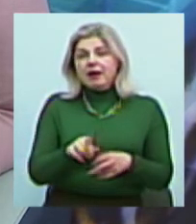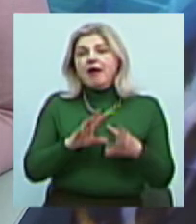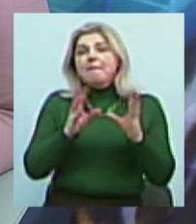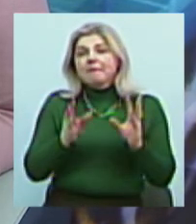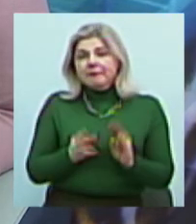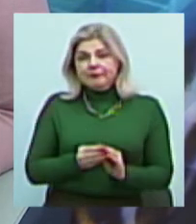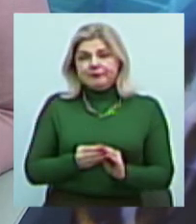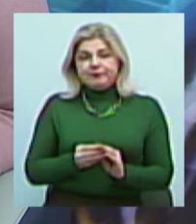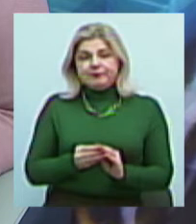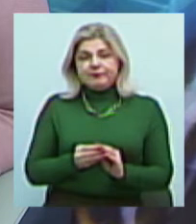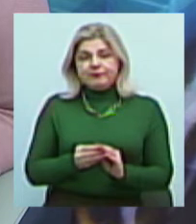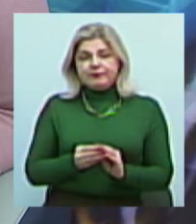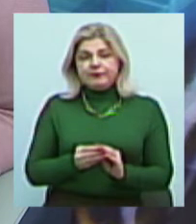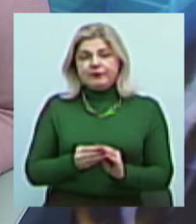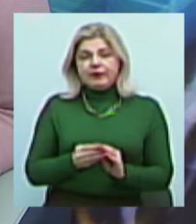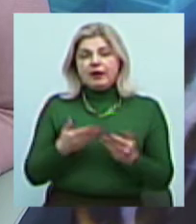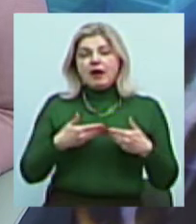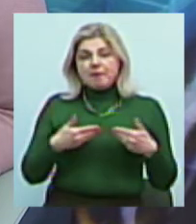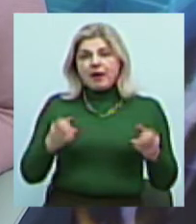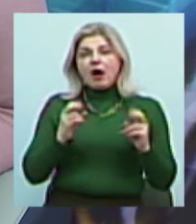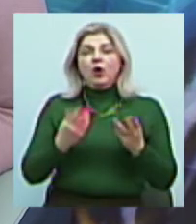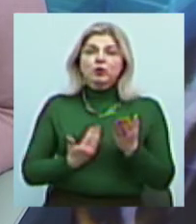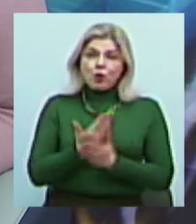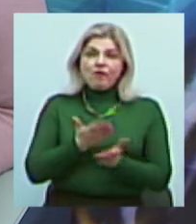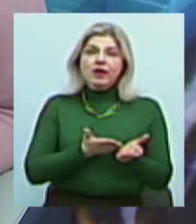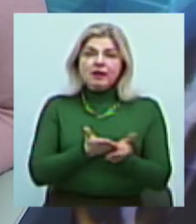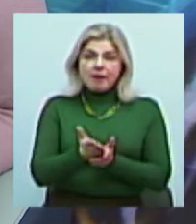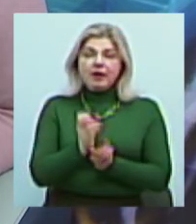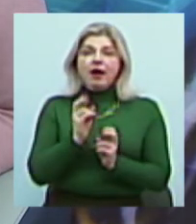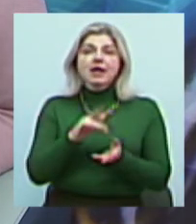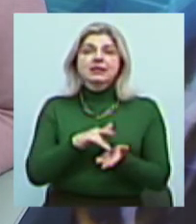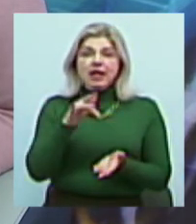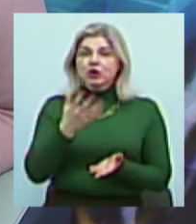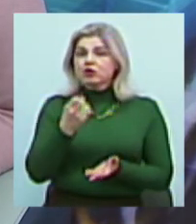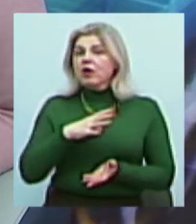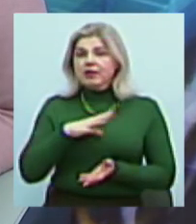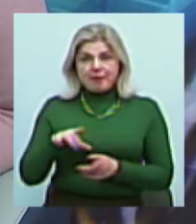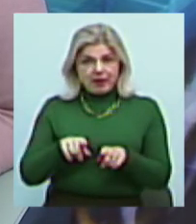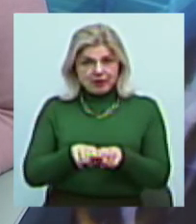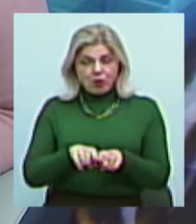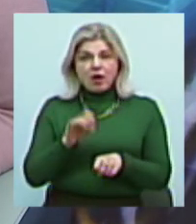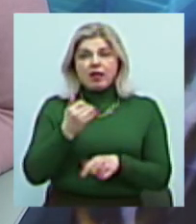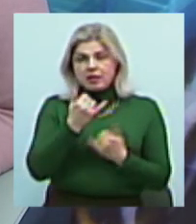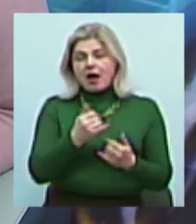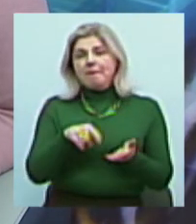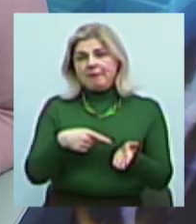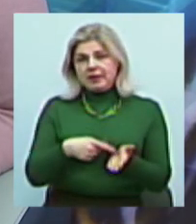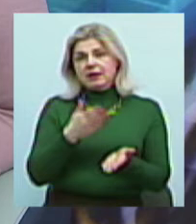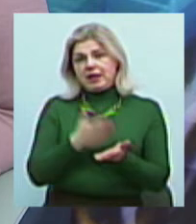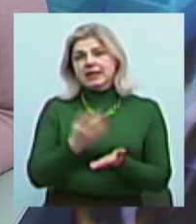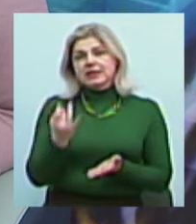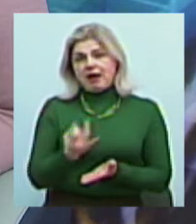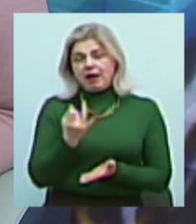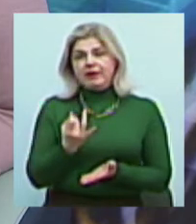да, є як нові такі напрямки, да, як центр, наприклад. Його ще не було такого, і це для міста є цікавим,